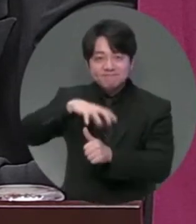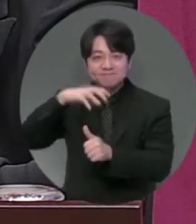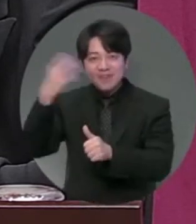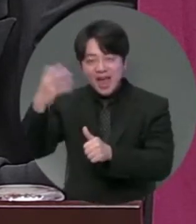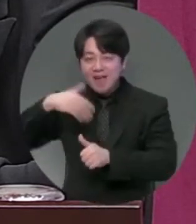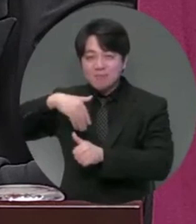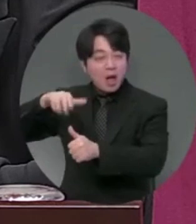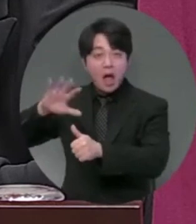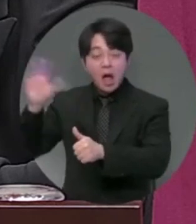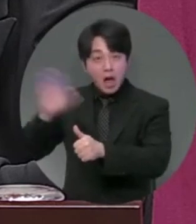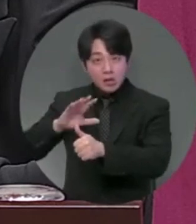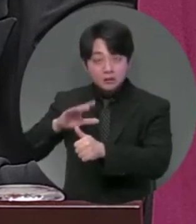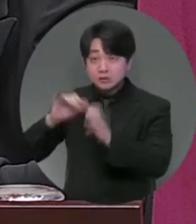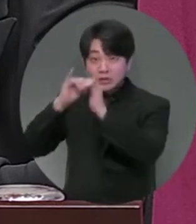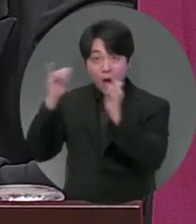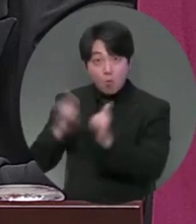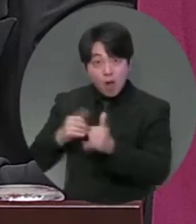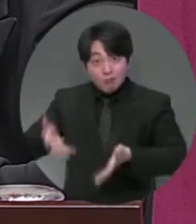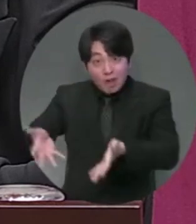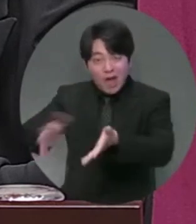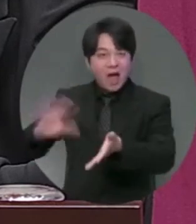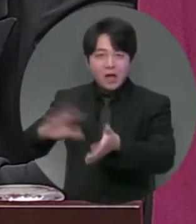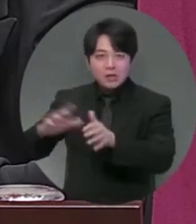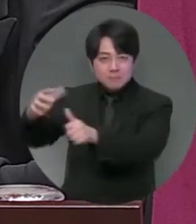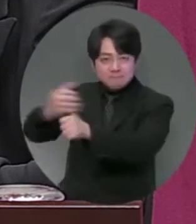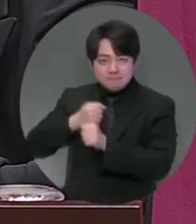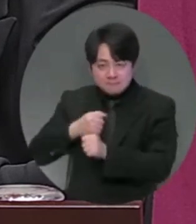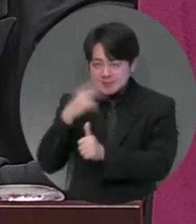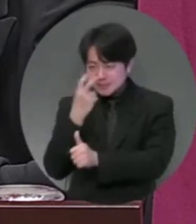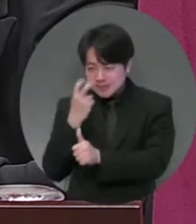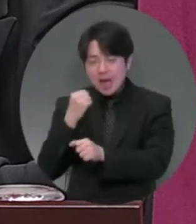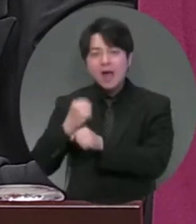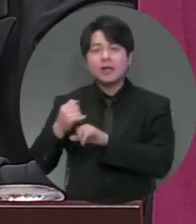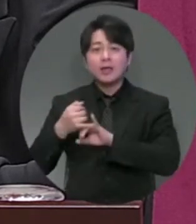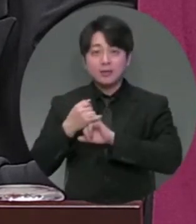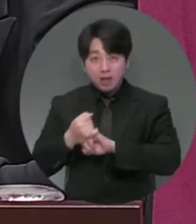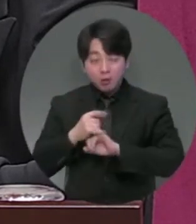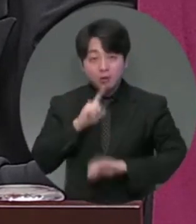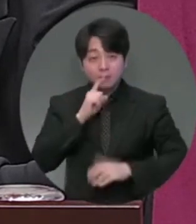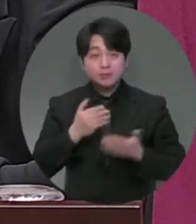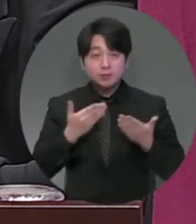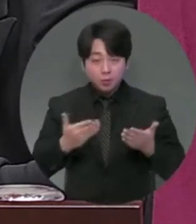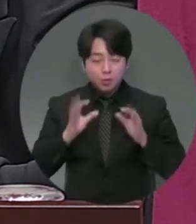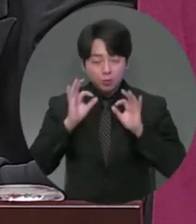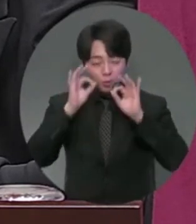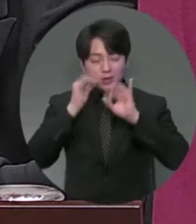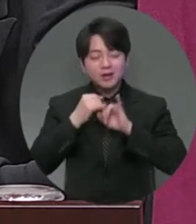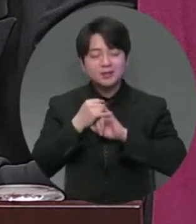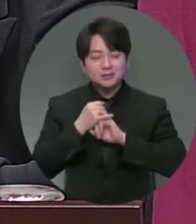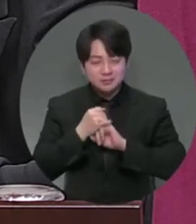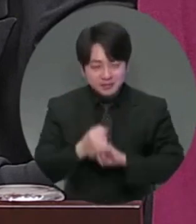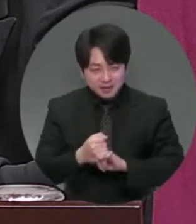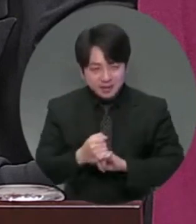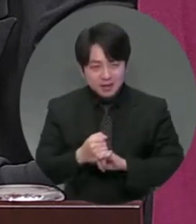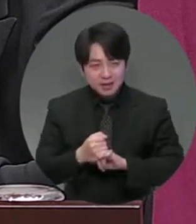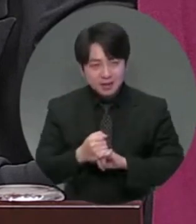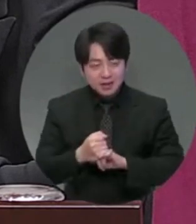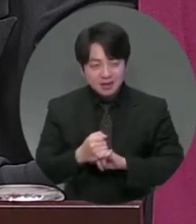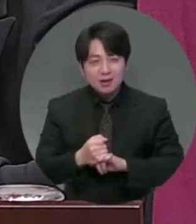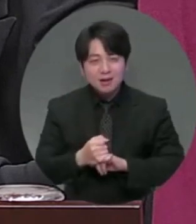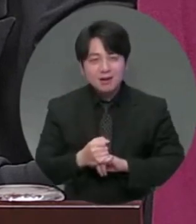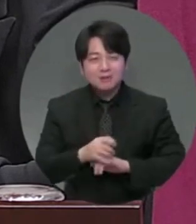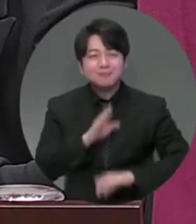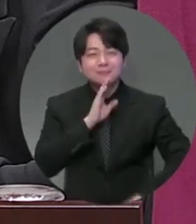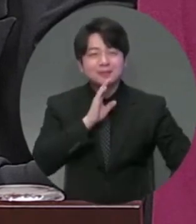부분들에 저의 노력 저희가 노력을 하겠다는 말씀을 드리고요 그리고 저희는 그 선의로 노력하겠습니다 물론 완벽하진